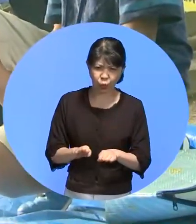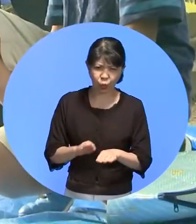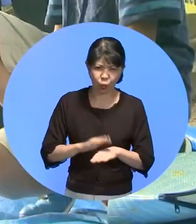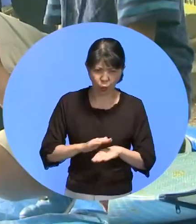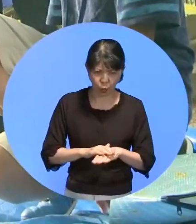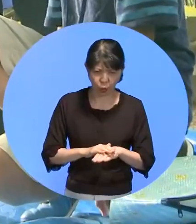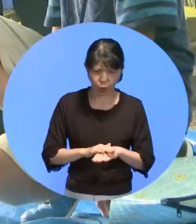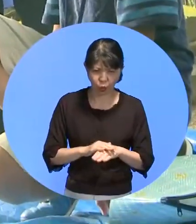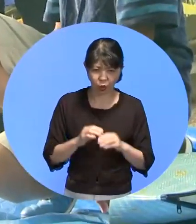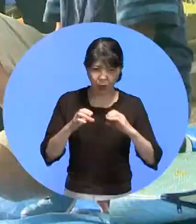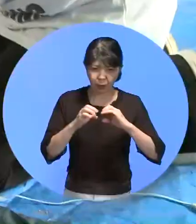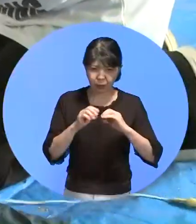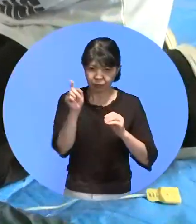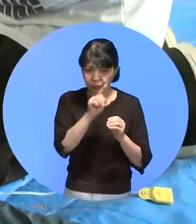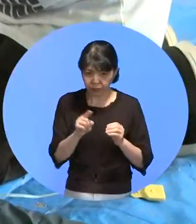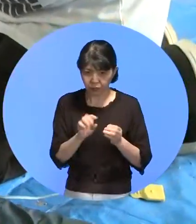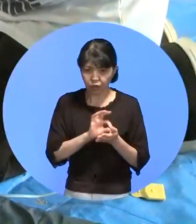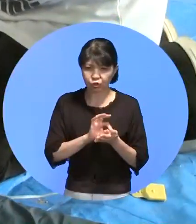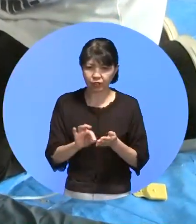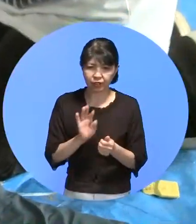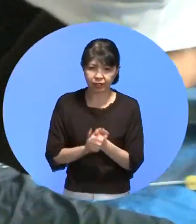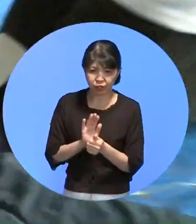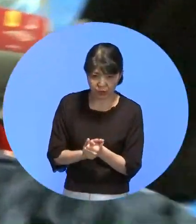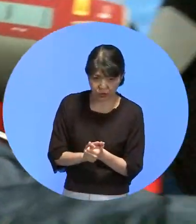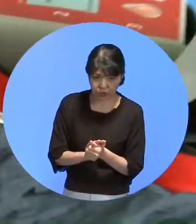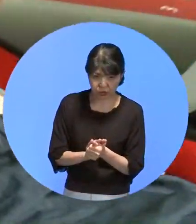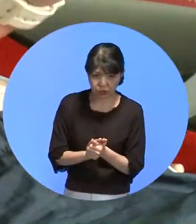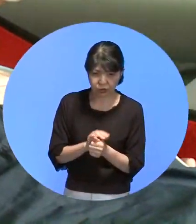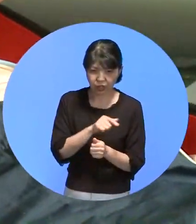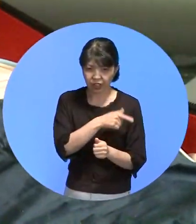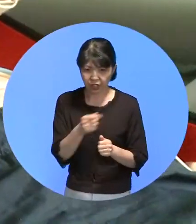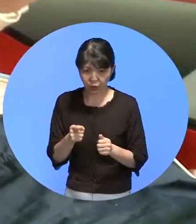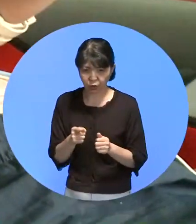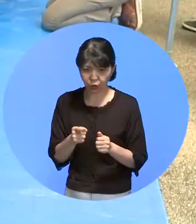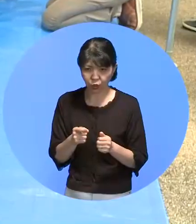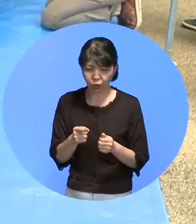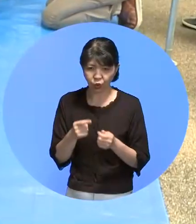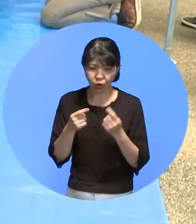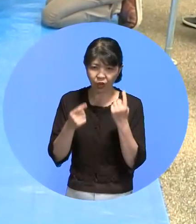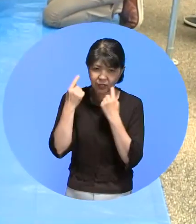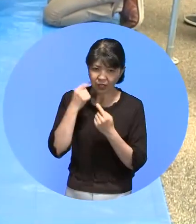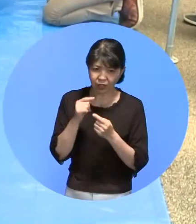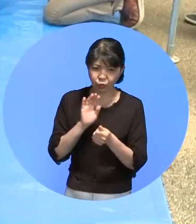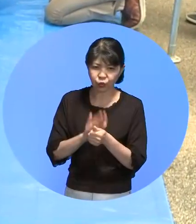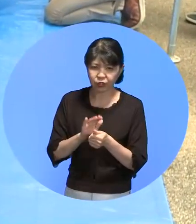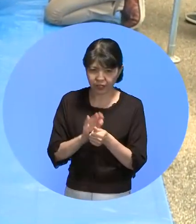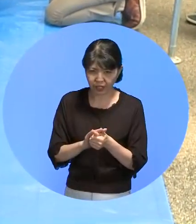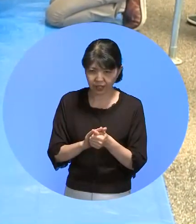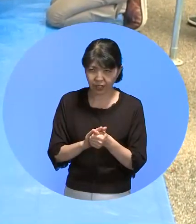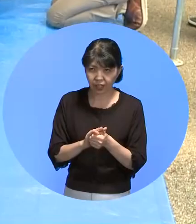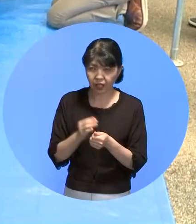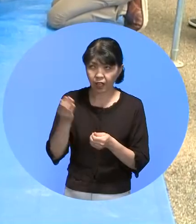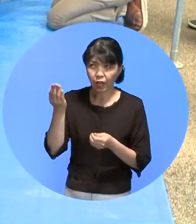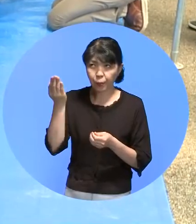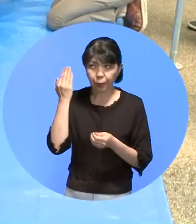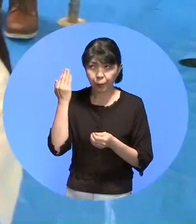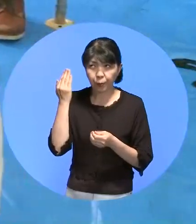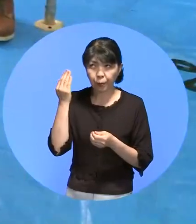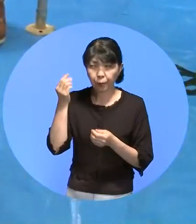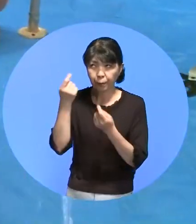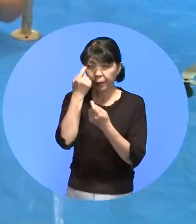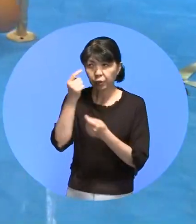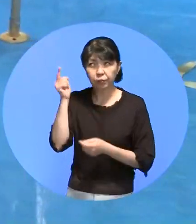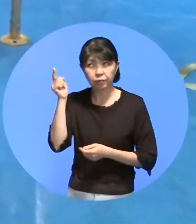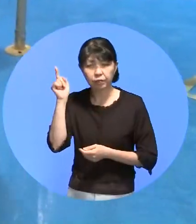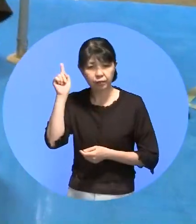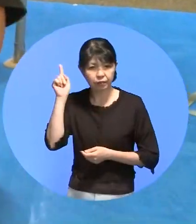や AED を使って助けたり、植木剪定中に地震が起きて怪我をした人の止血処置などをしたりと、